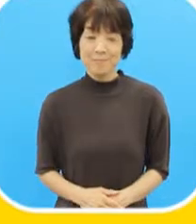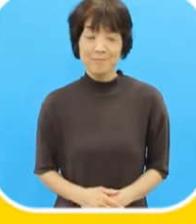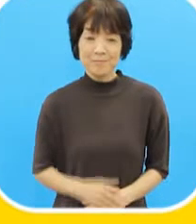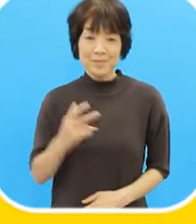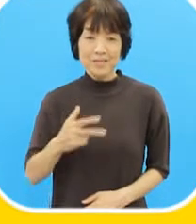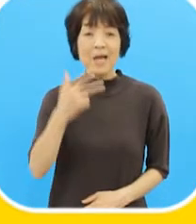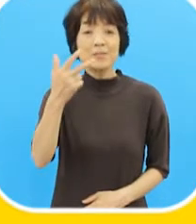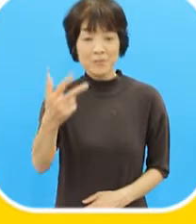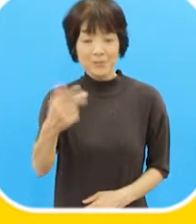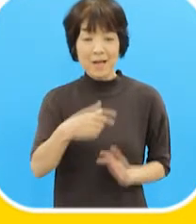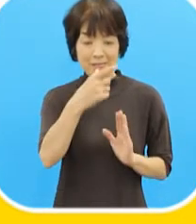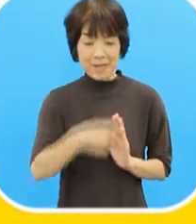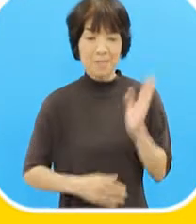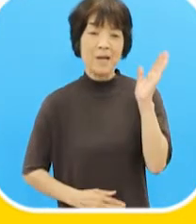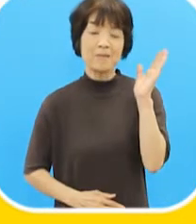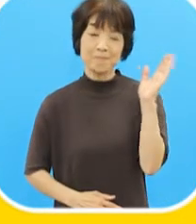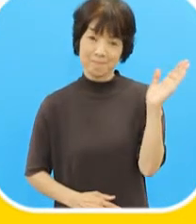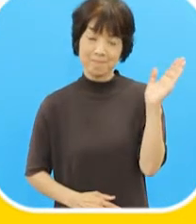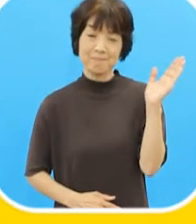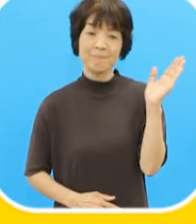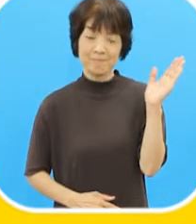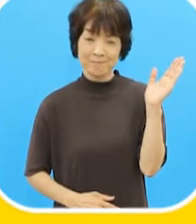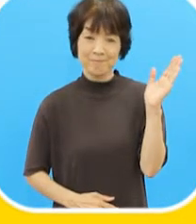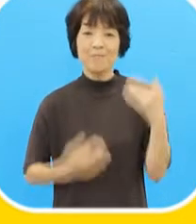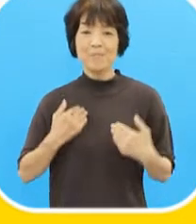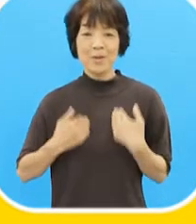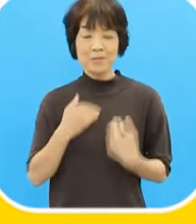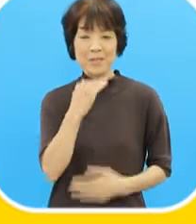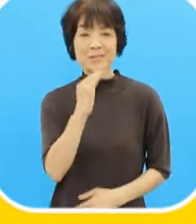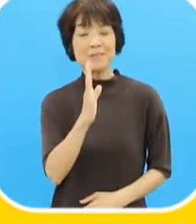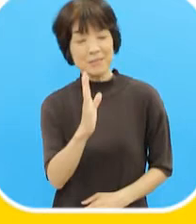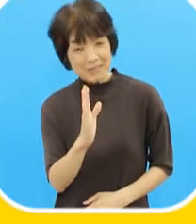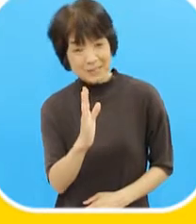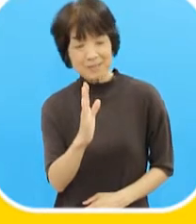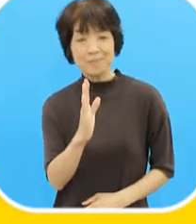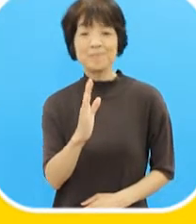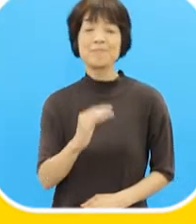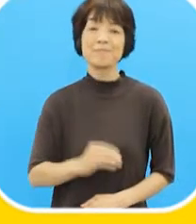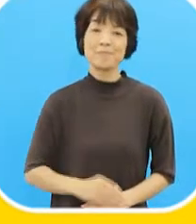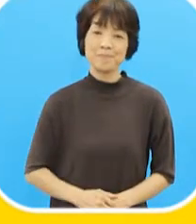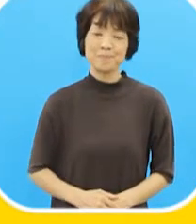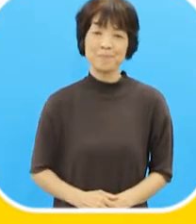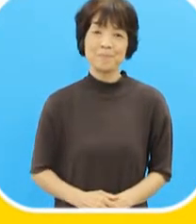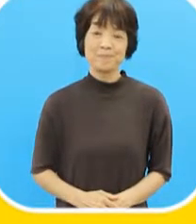次回は秋田を日本海のクルーズ拠点にお紹介します。お楽しみに。